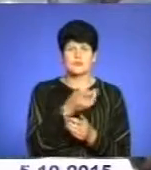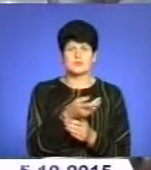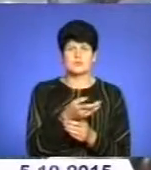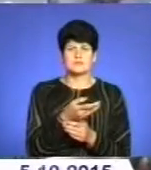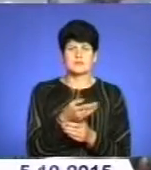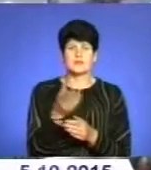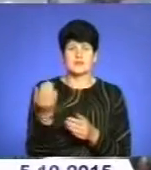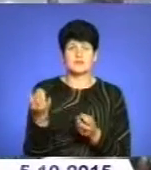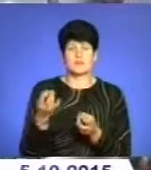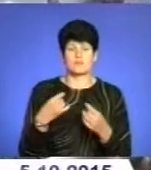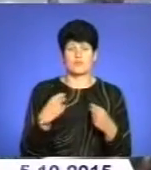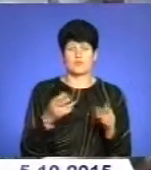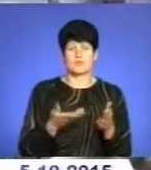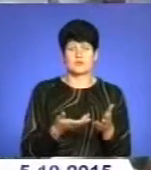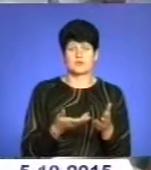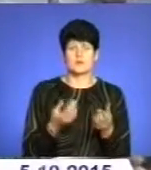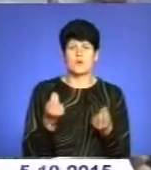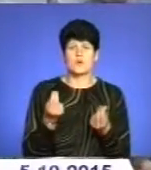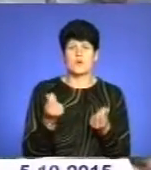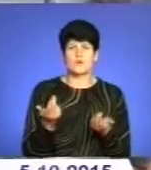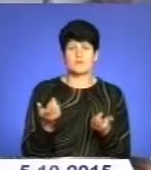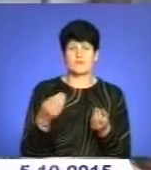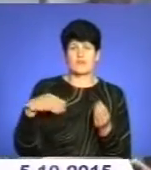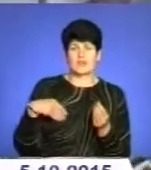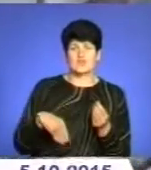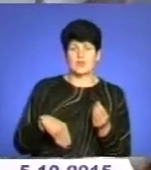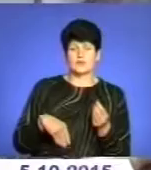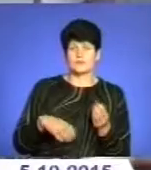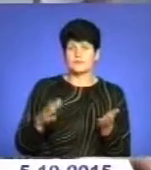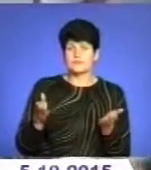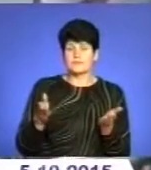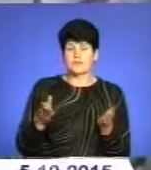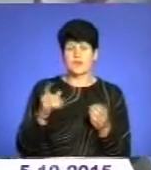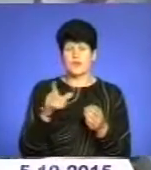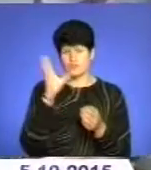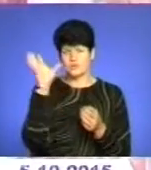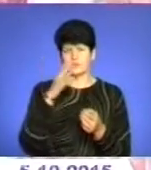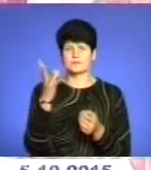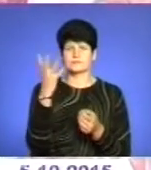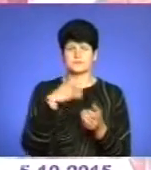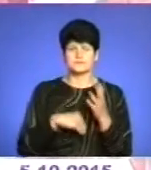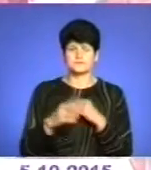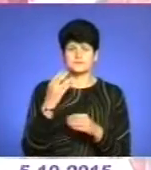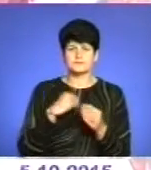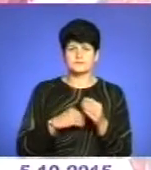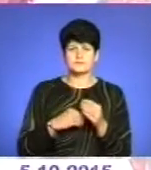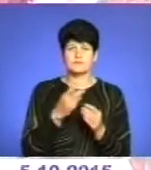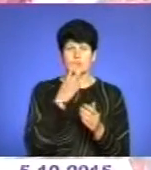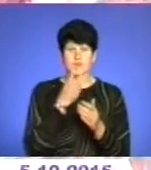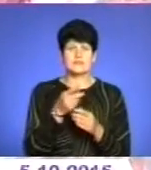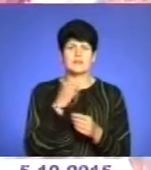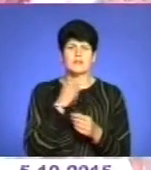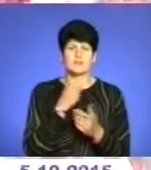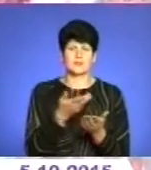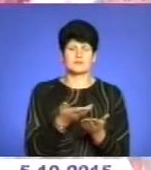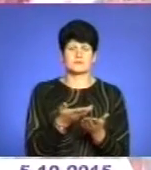би продати, гроші в кишені поскладати, а люди все з'їдять. То та що то м'ясо, ну гляньте на те м'ясо, то